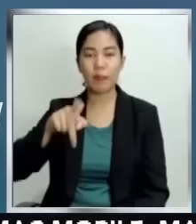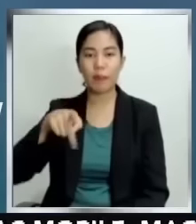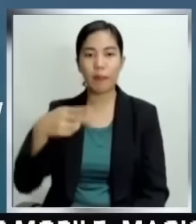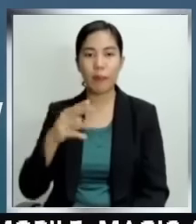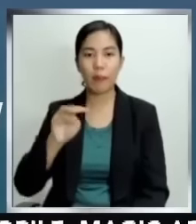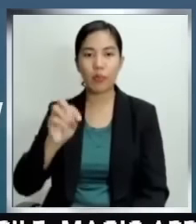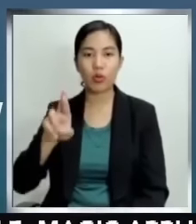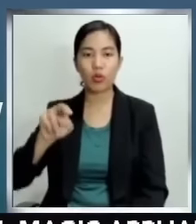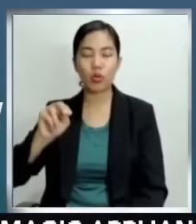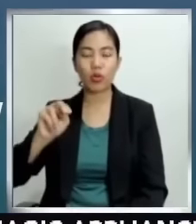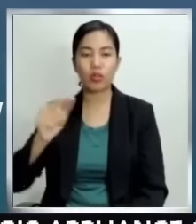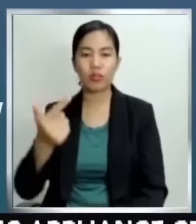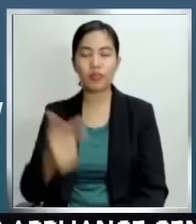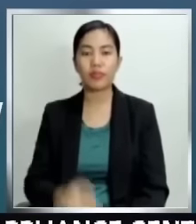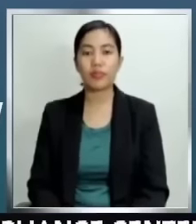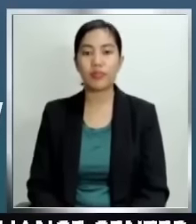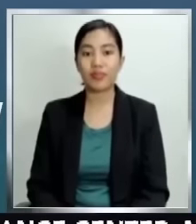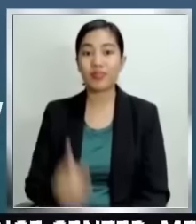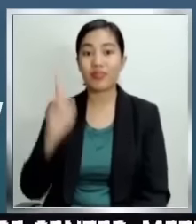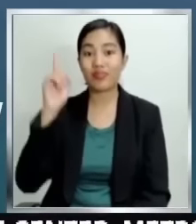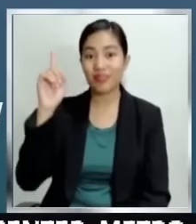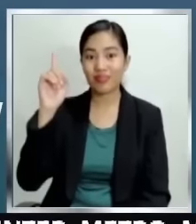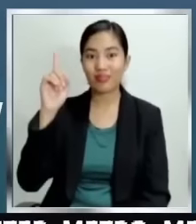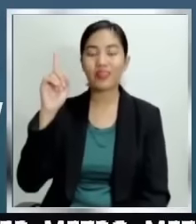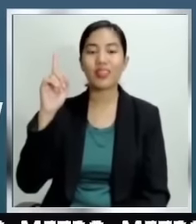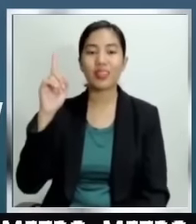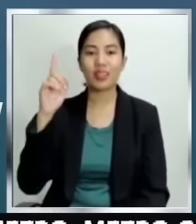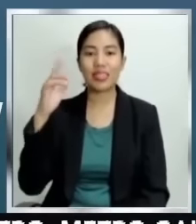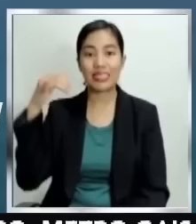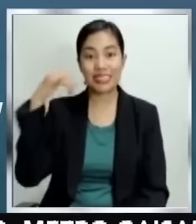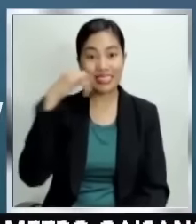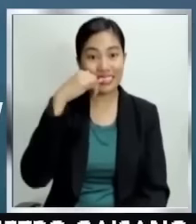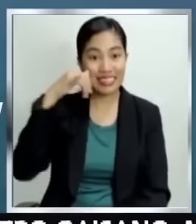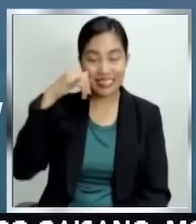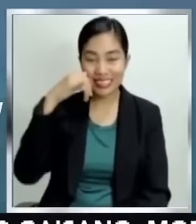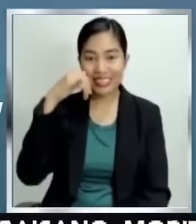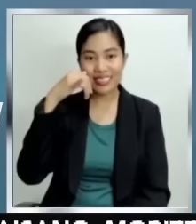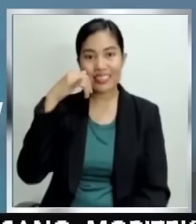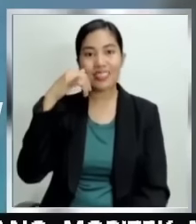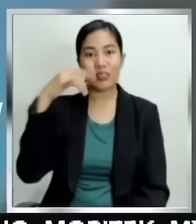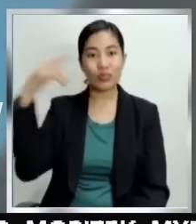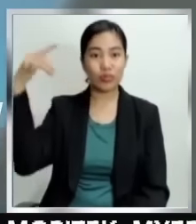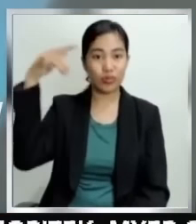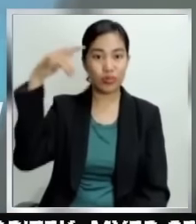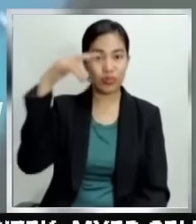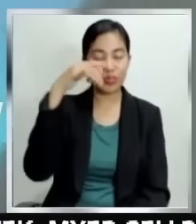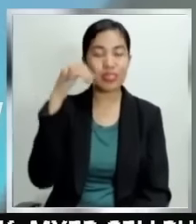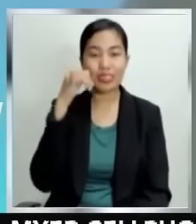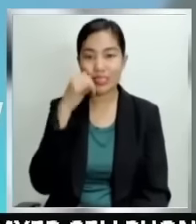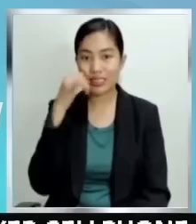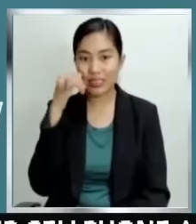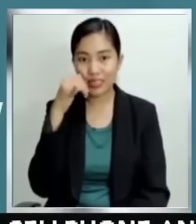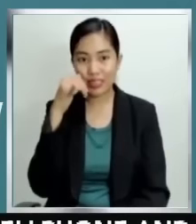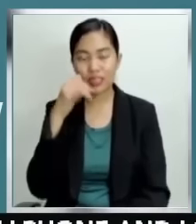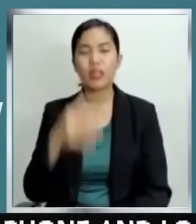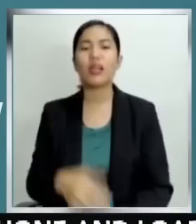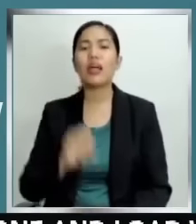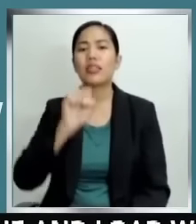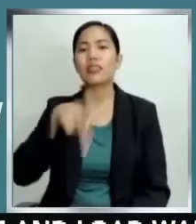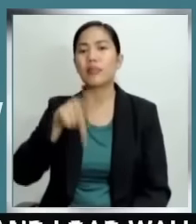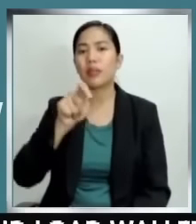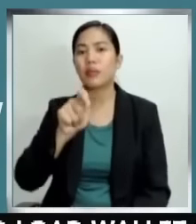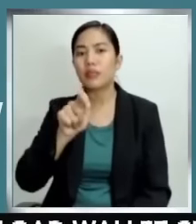Sa kuwang ito ng aerial patrol ng AFP Western Command o WESCOM sa Rosul o Iroquois Reef noong September 6 at 7,